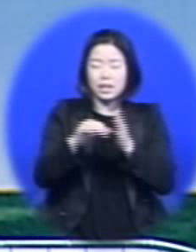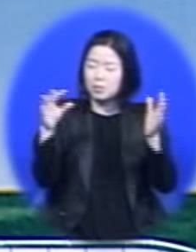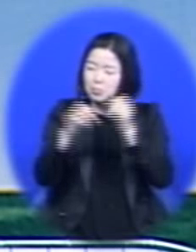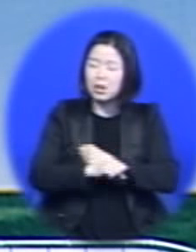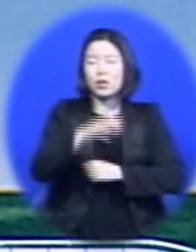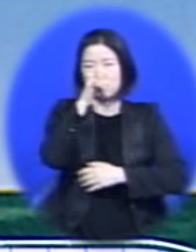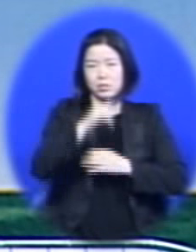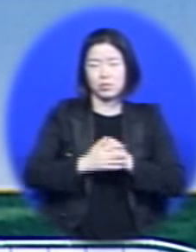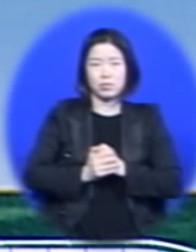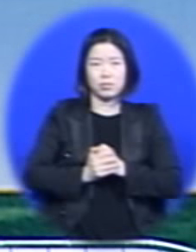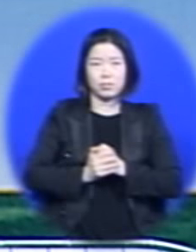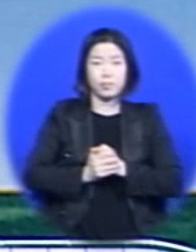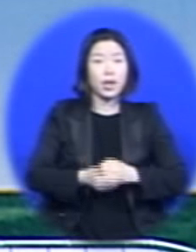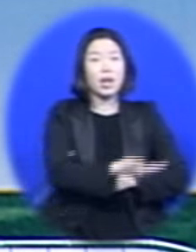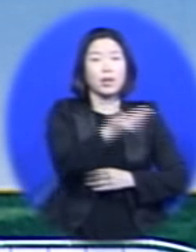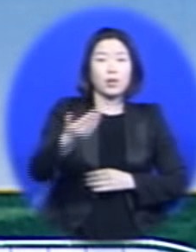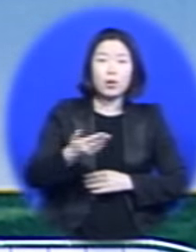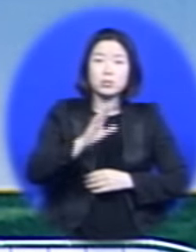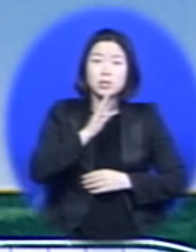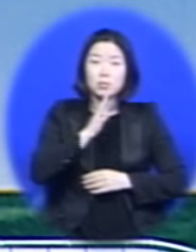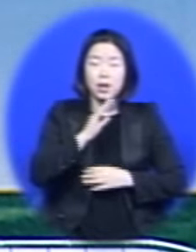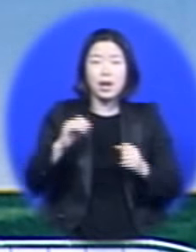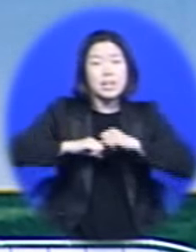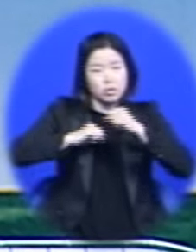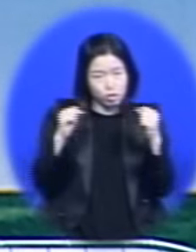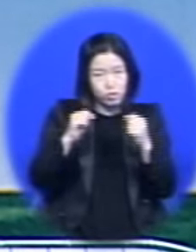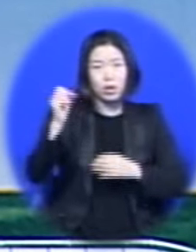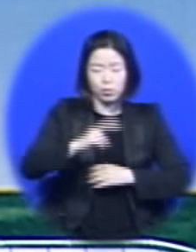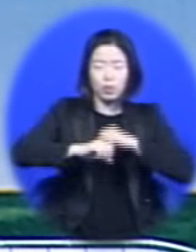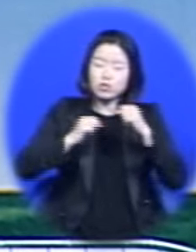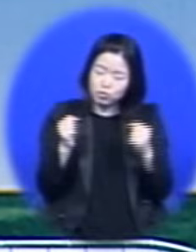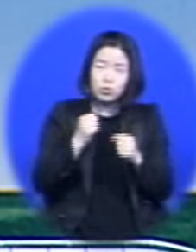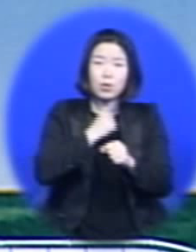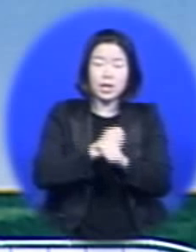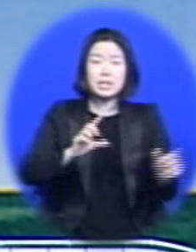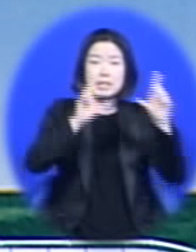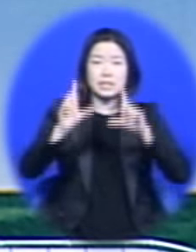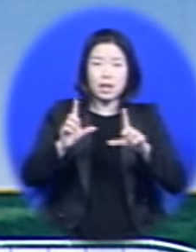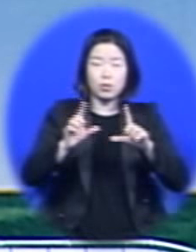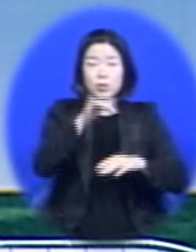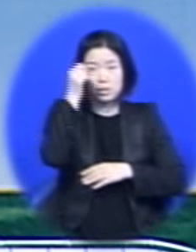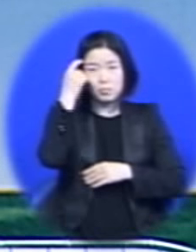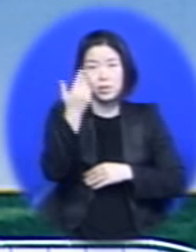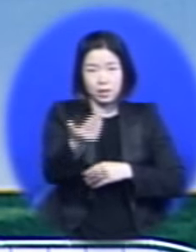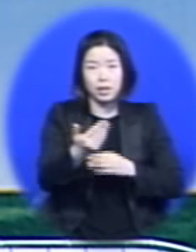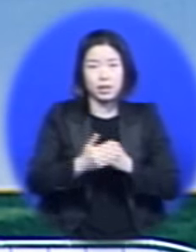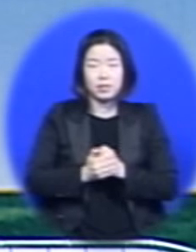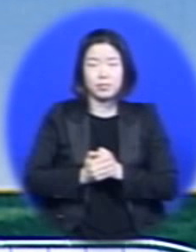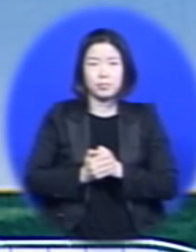것입니다. 여러분은 정말 순종하고 또 순종하고 또 순종하는 삶을 살고 있는 겁니까?